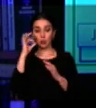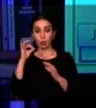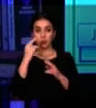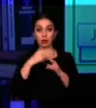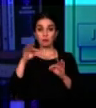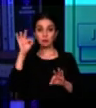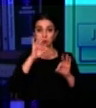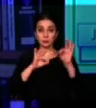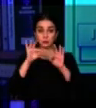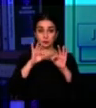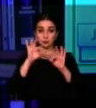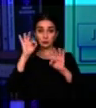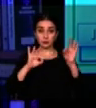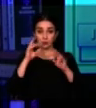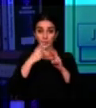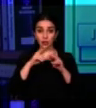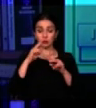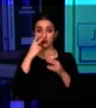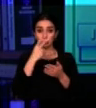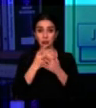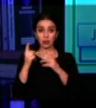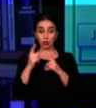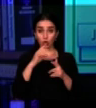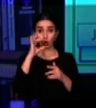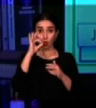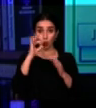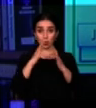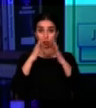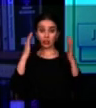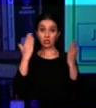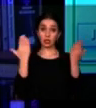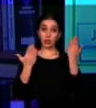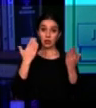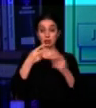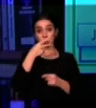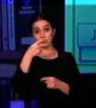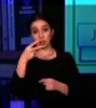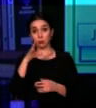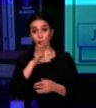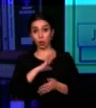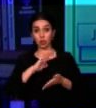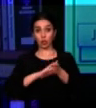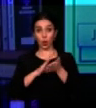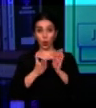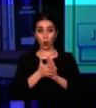стоим, бренчи холят на курелик. Нульдан кетта, юки, тень бульян холят.